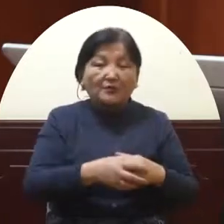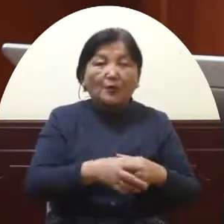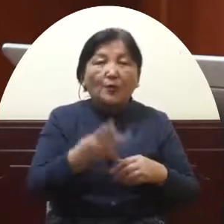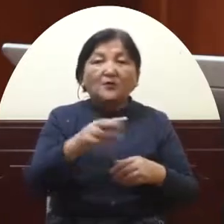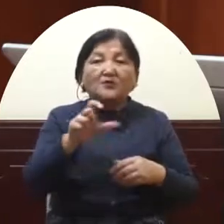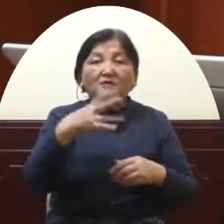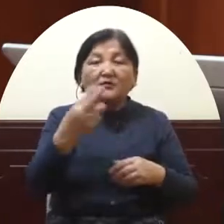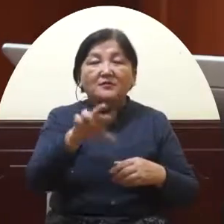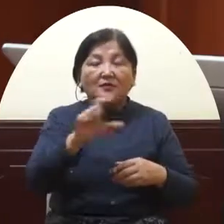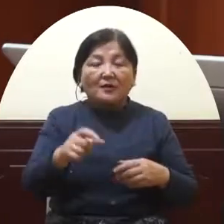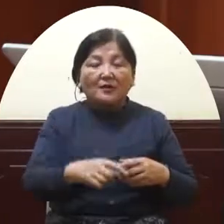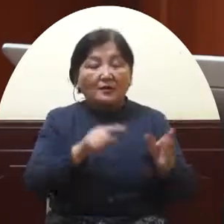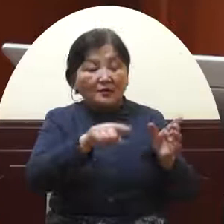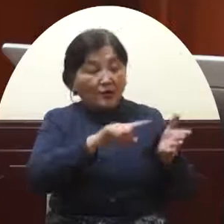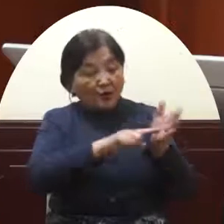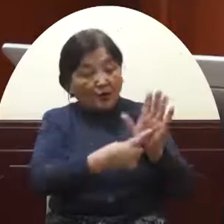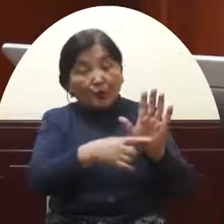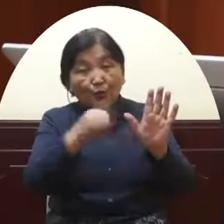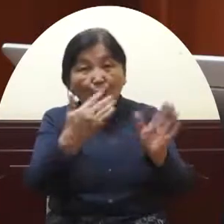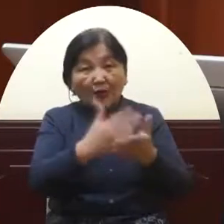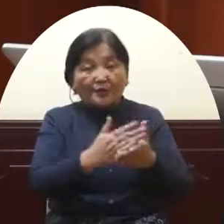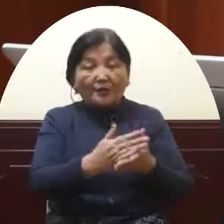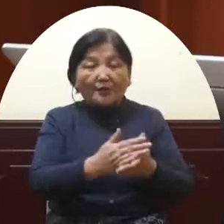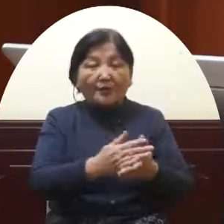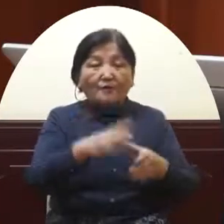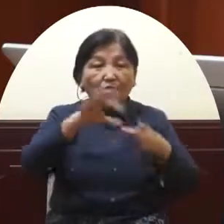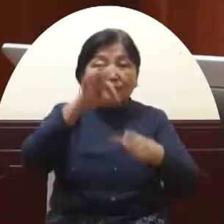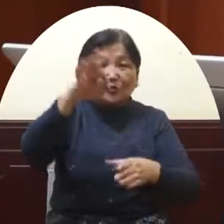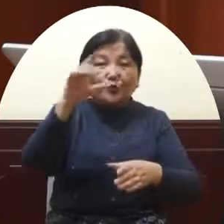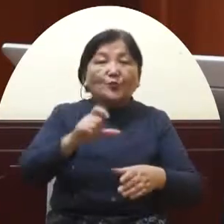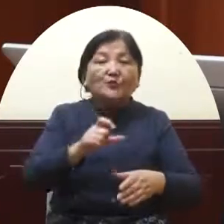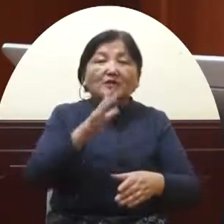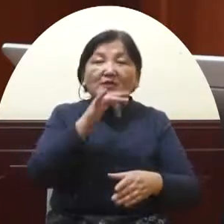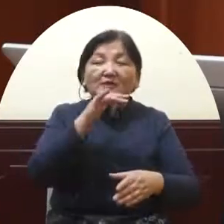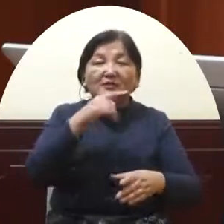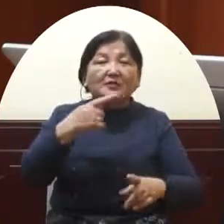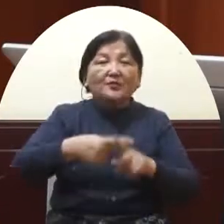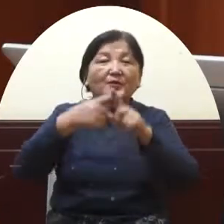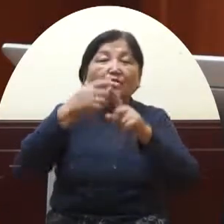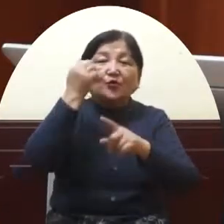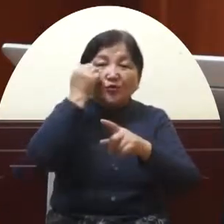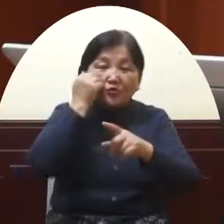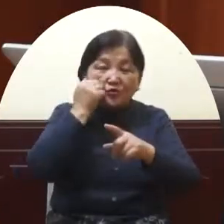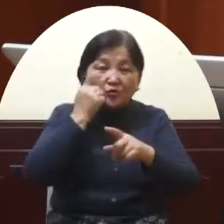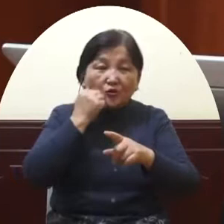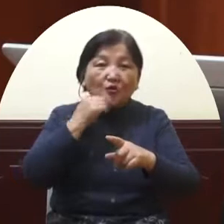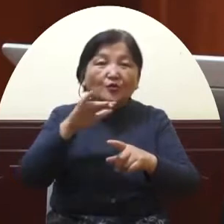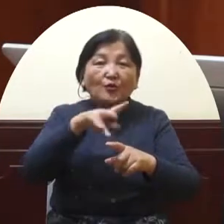Үндсэндээ бол эндээс юу харагдаж байна гэхээр нас сонгогчийн нас ахих тусам сонгуулийн оролцоо нь өндөр байдаг юм байна.